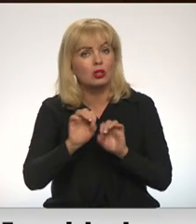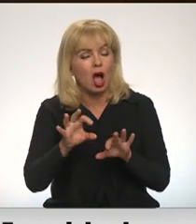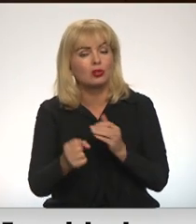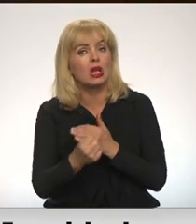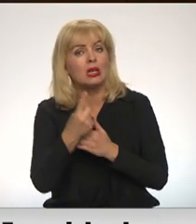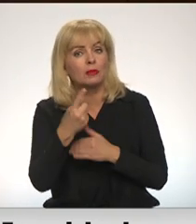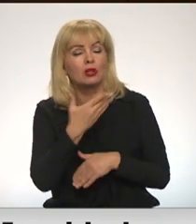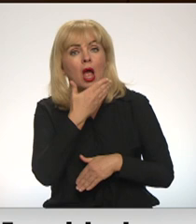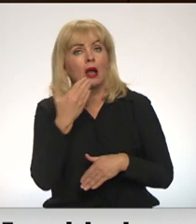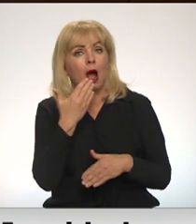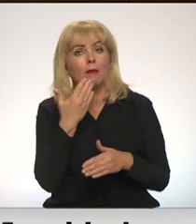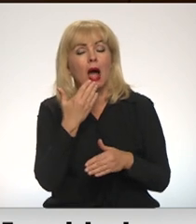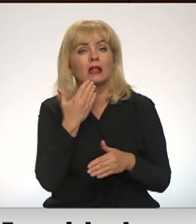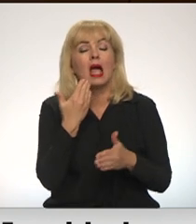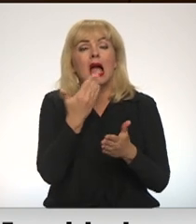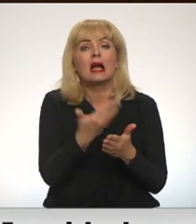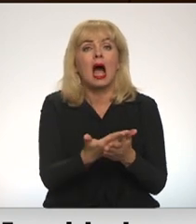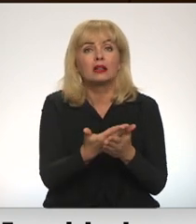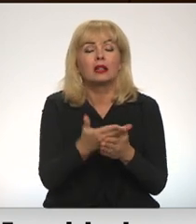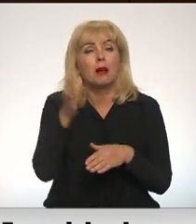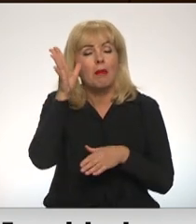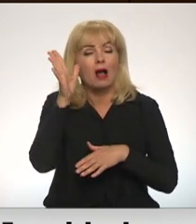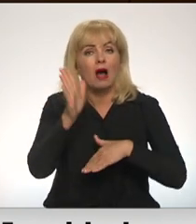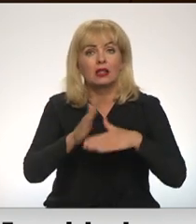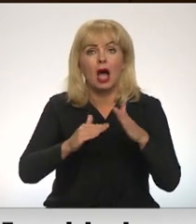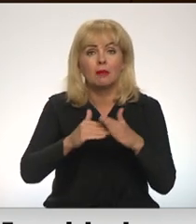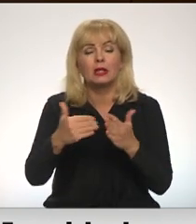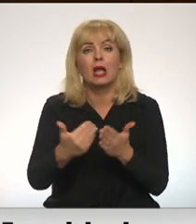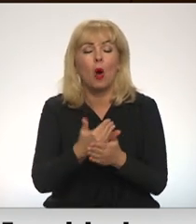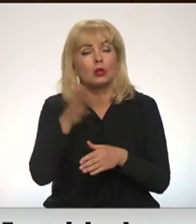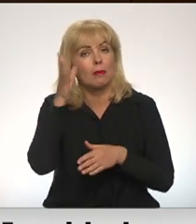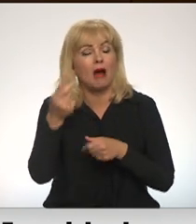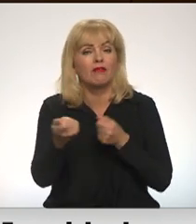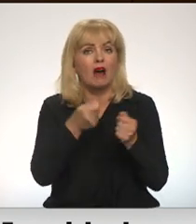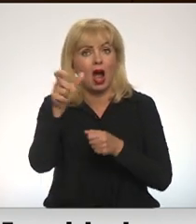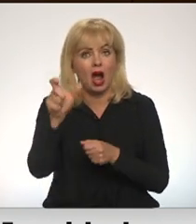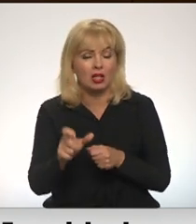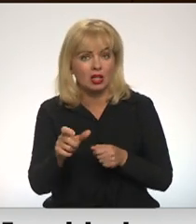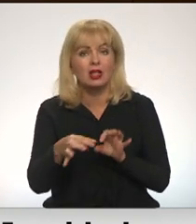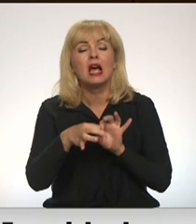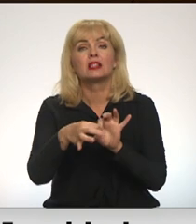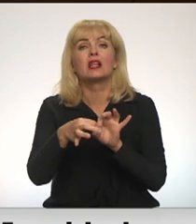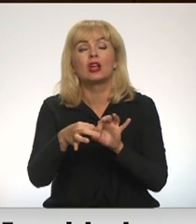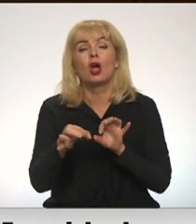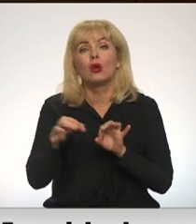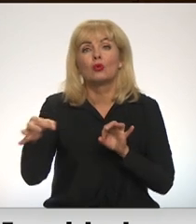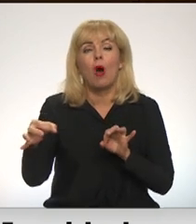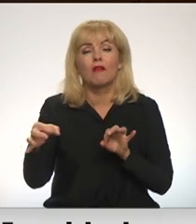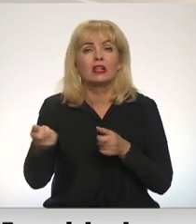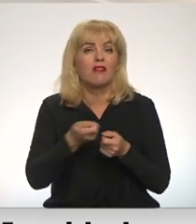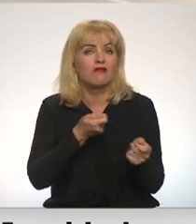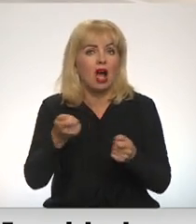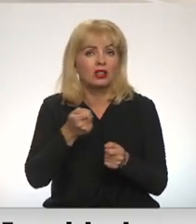kāpēc neesot kandidējuši uz pārvaldes vadītāju amatu, bet jaunās pārvaldes vadītājas ciešās saites ar novada vadību